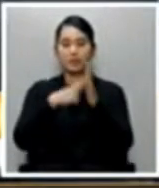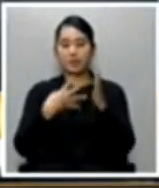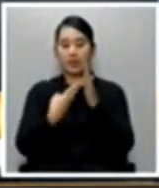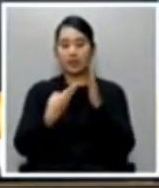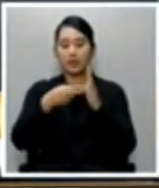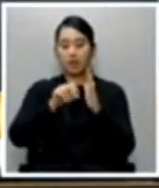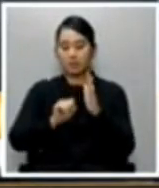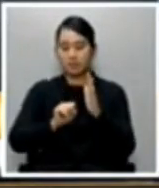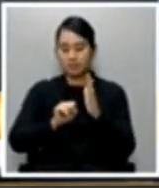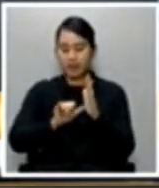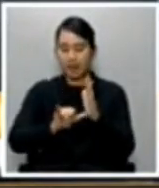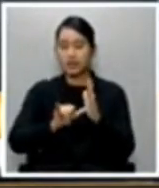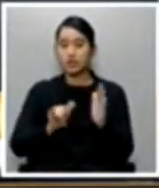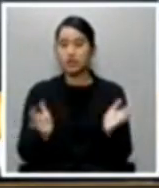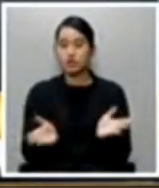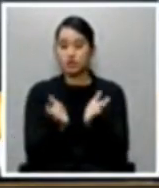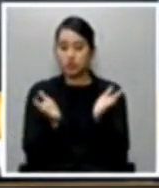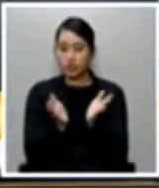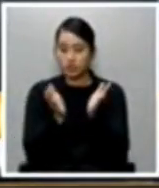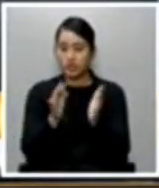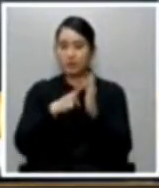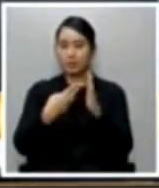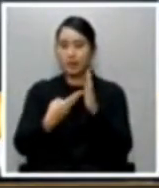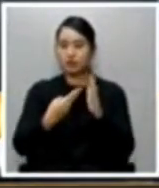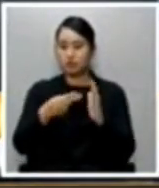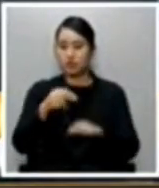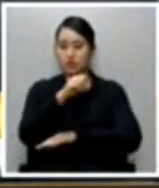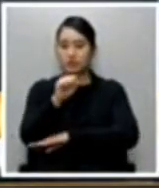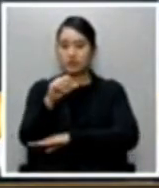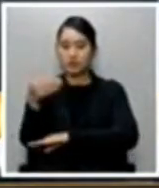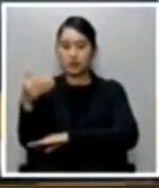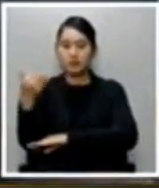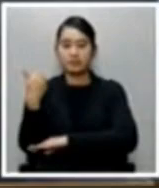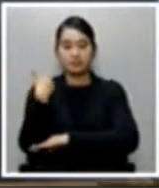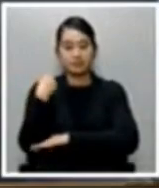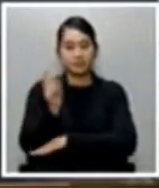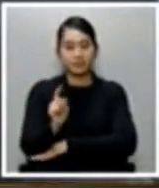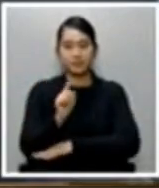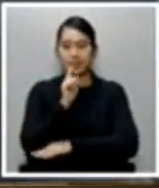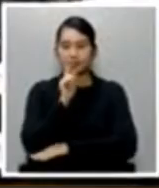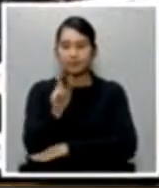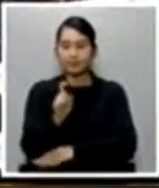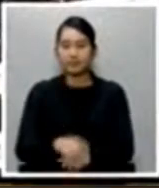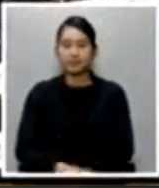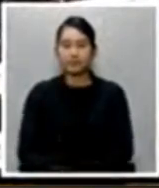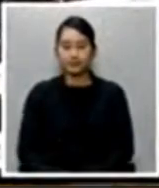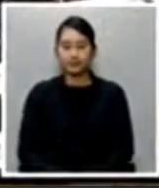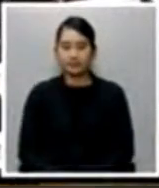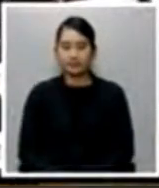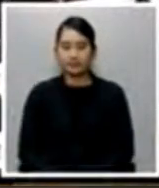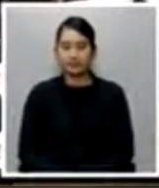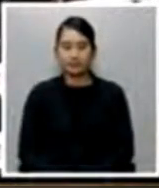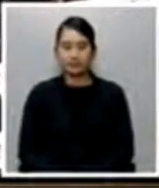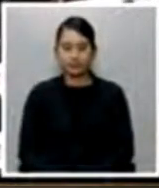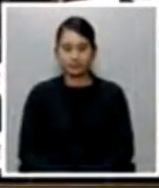ายส่งเสริมเรื่อง International Programอย่างไรบ้างครับขออนุญาตครับ ครับเชิญรัฐมนตรีครับ